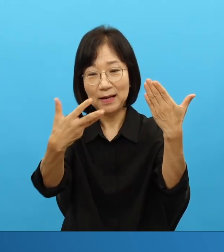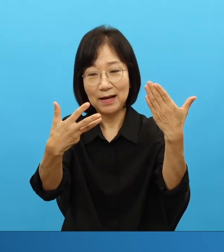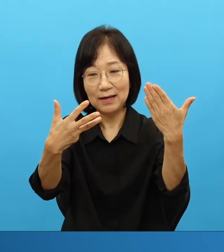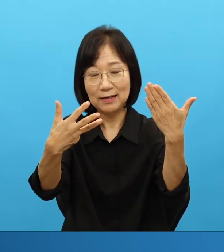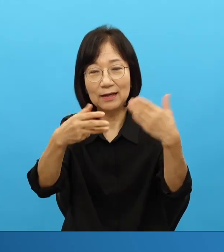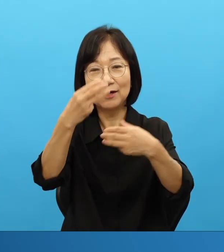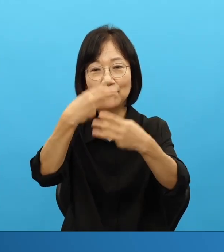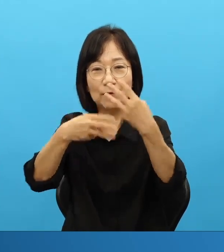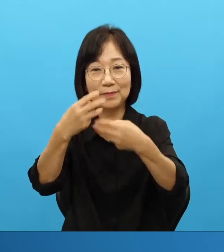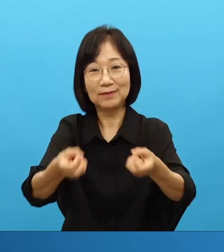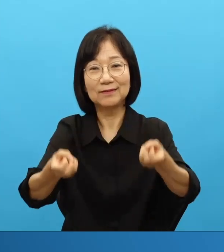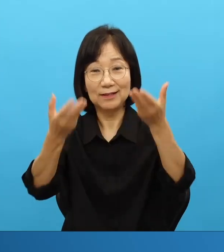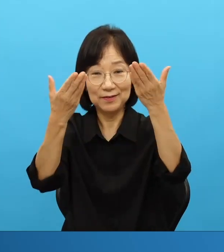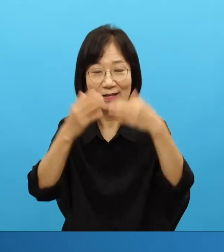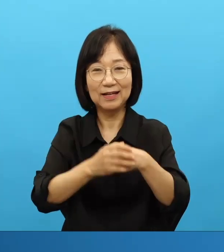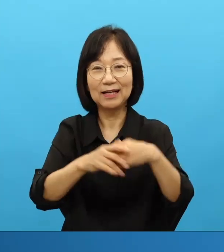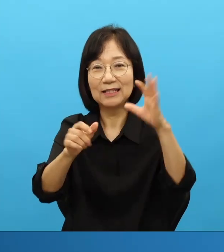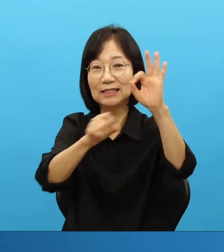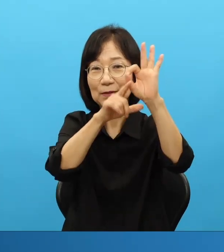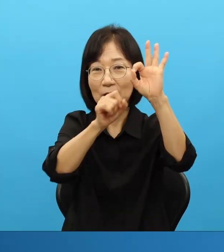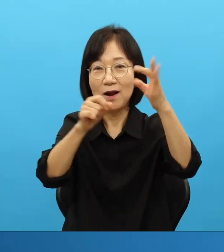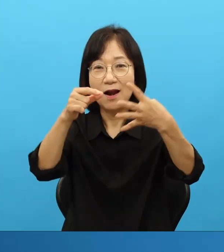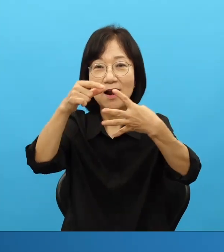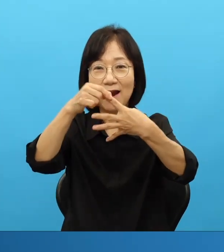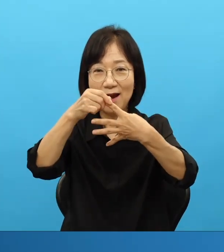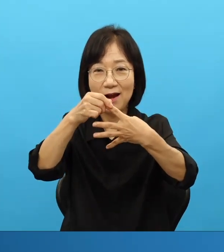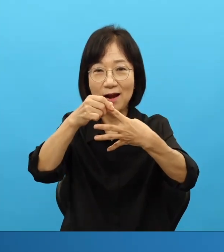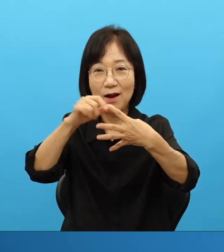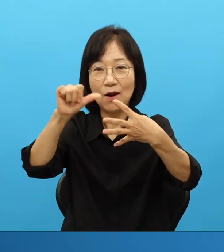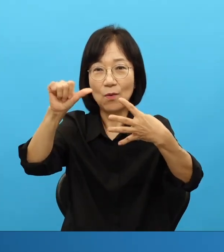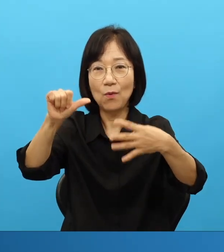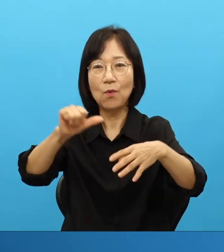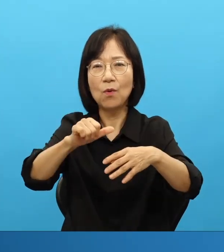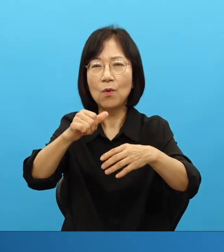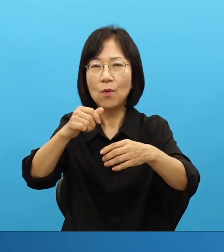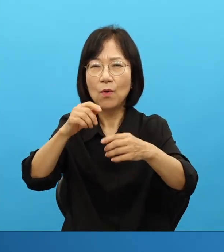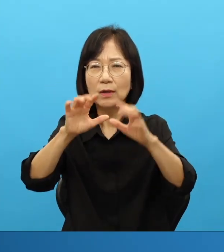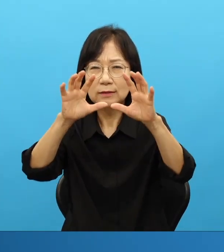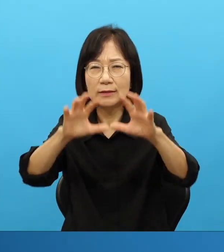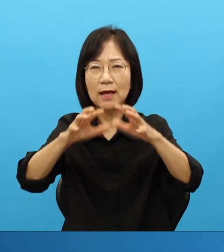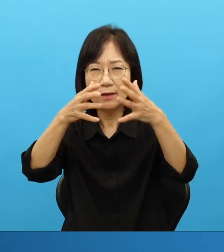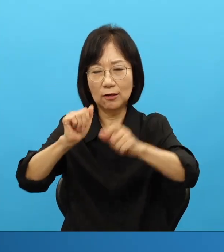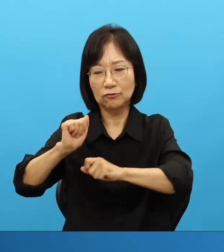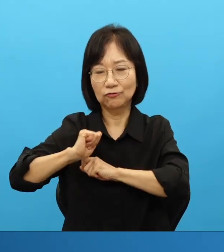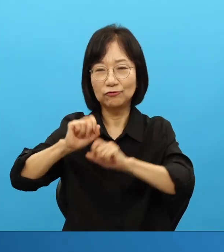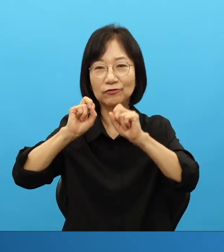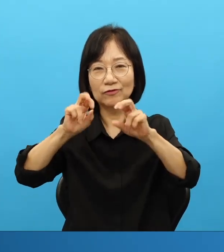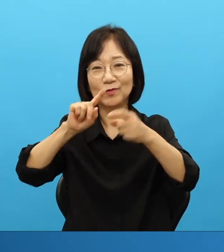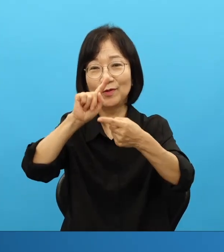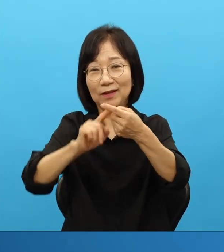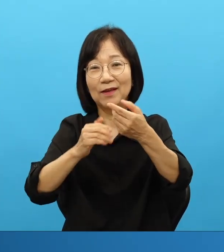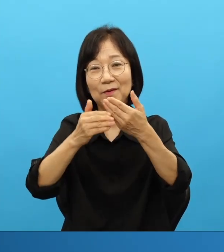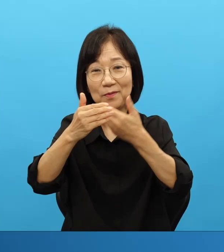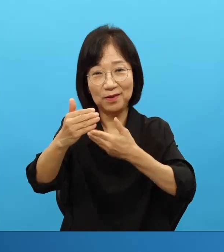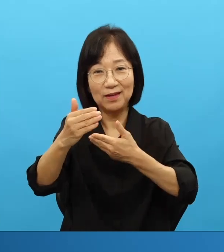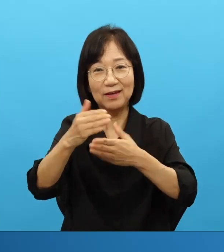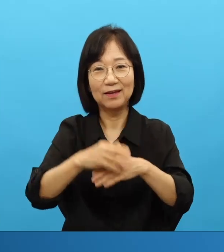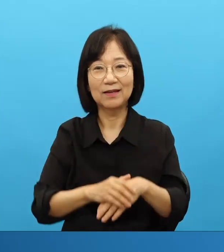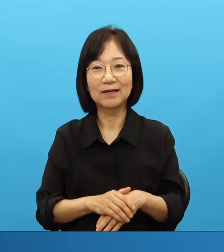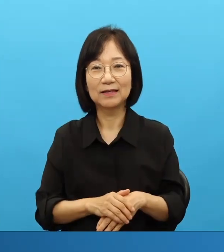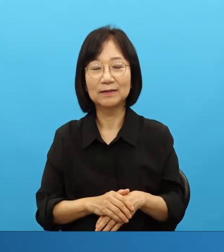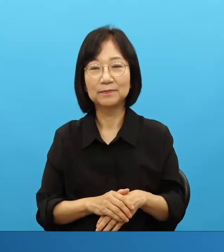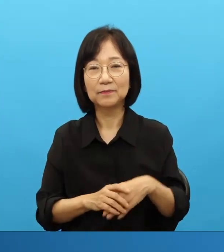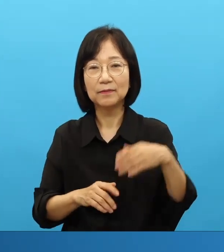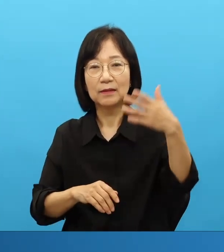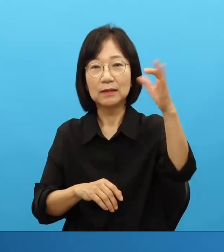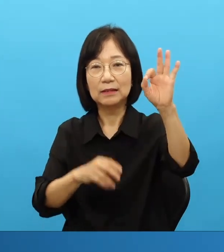드립니다. 10월 첫 핵심은 5일 제21차 세계 군선교 대회로 진행됩니다.